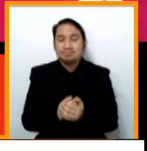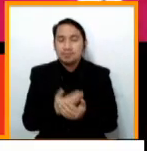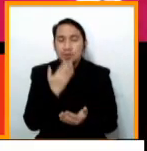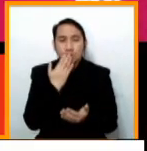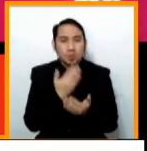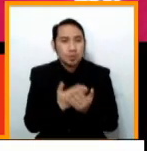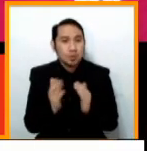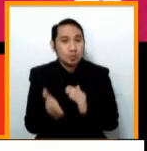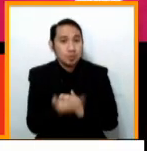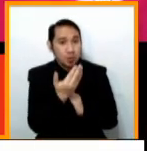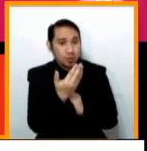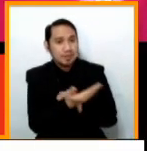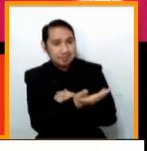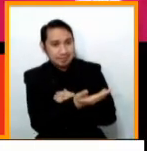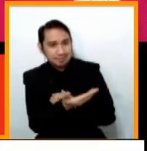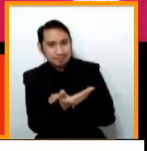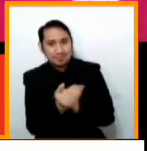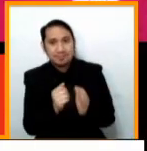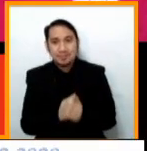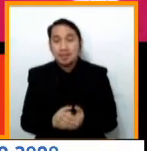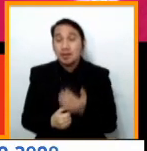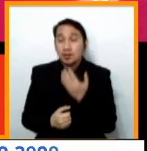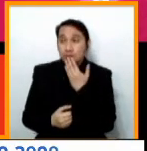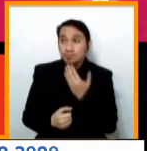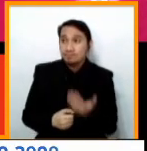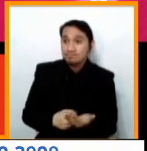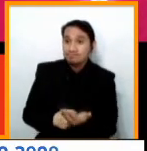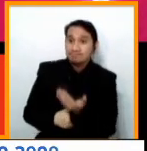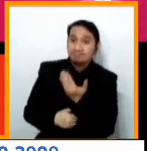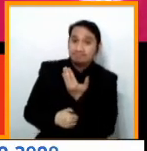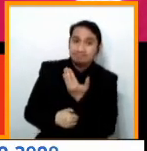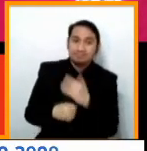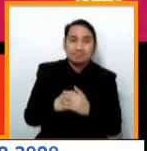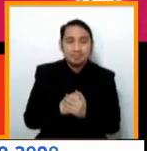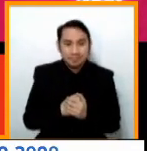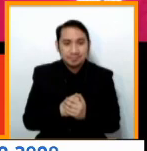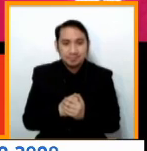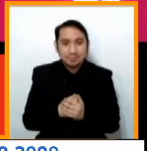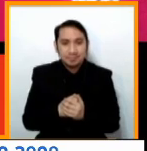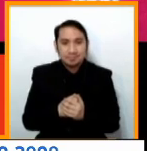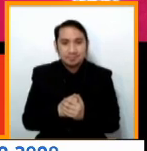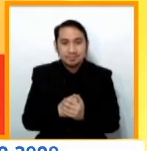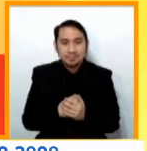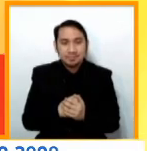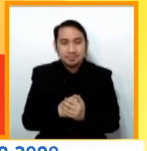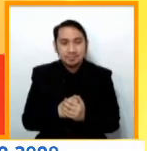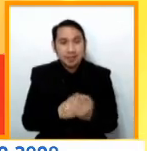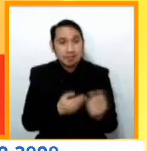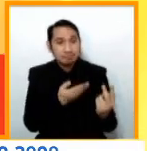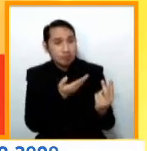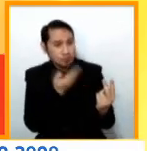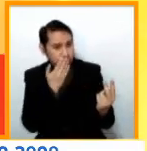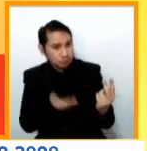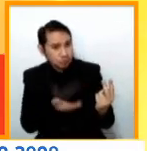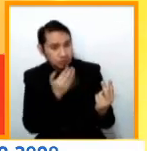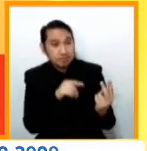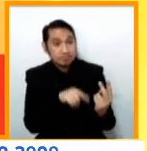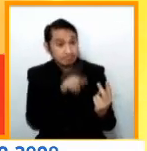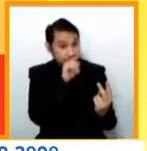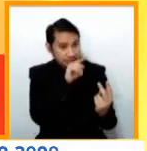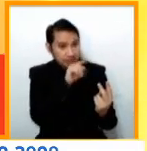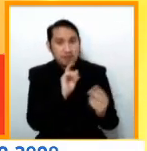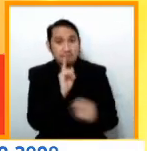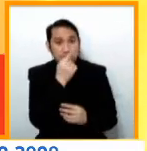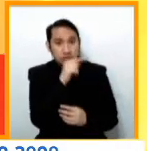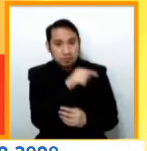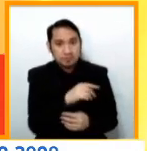ma. Magandang umaga. Magandang umaga sa inyong lahat. Good morning po. Kay Dr. Charlotte po muna tayo. Isa